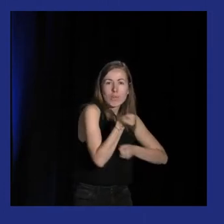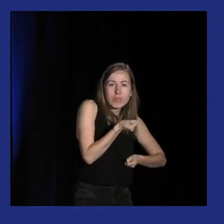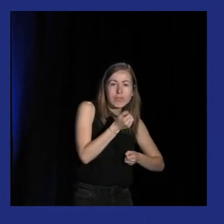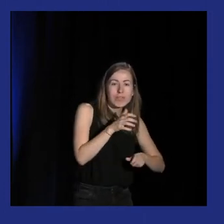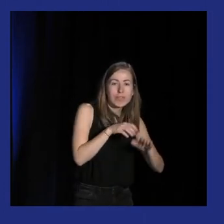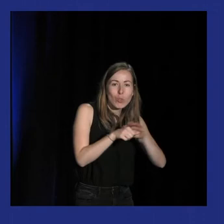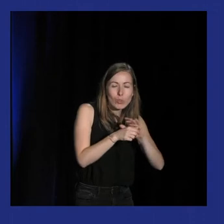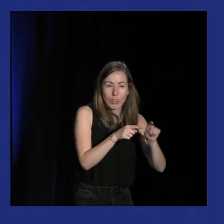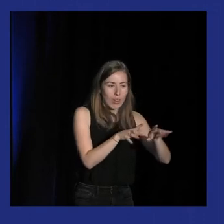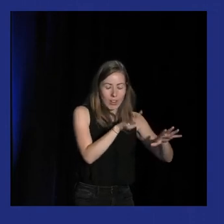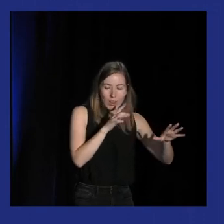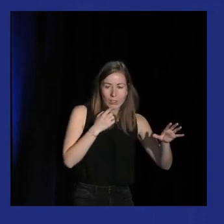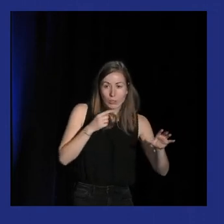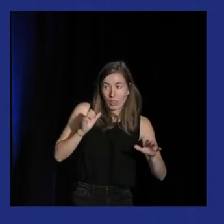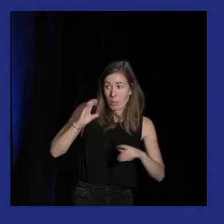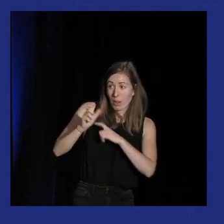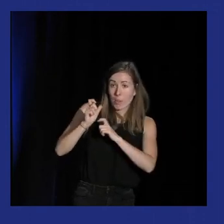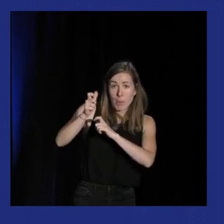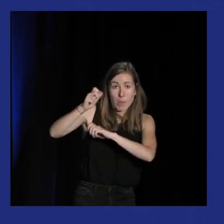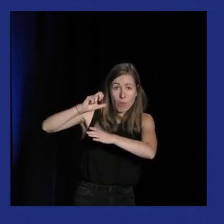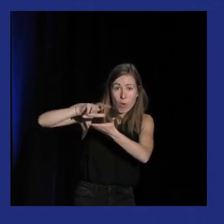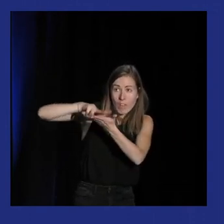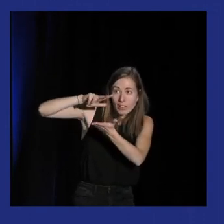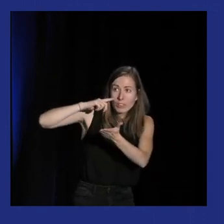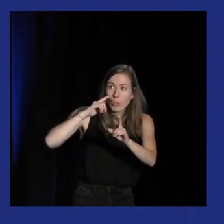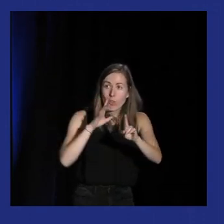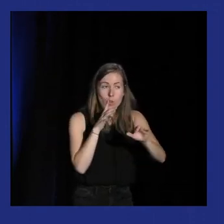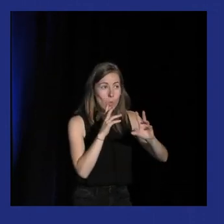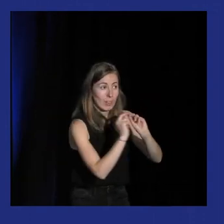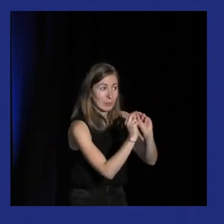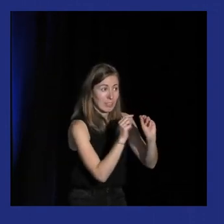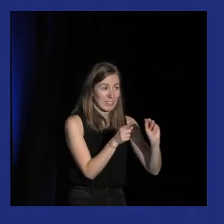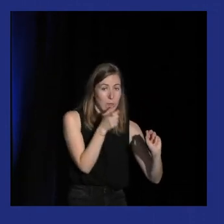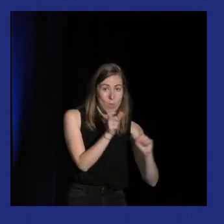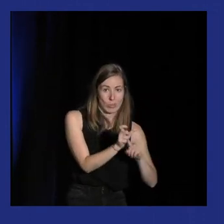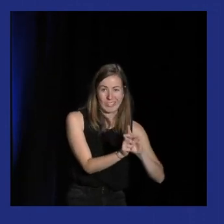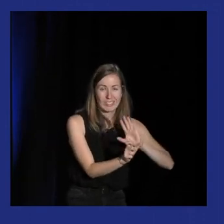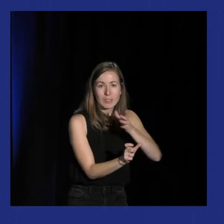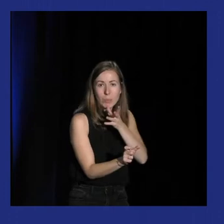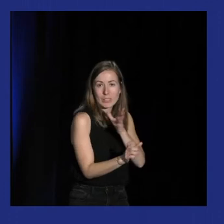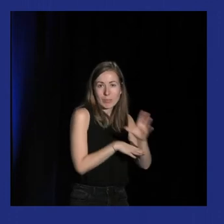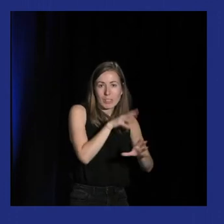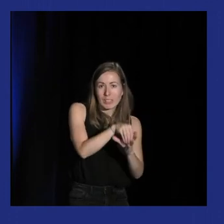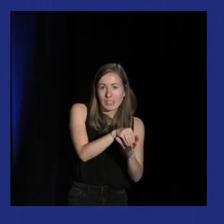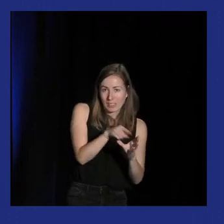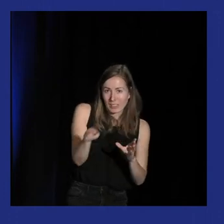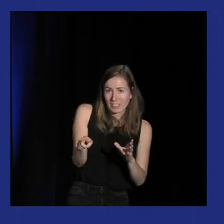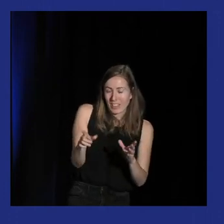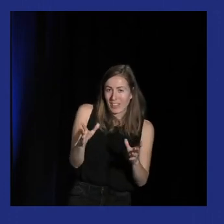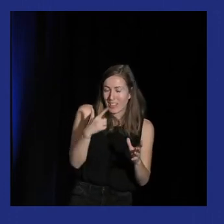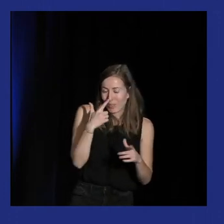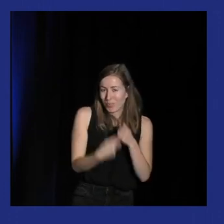qui valide tout donc il fallait trouver les bons mots pour expliquer à gospace que ce mot-là non enfin ça pouvait pas rentrer dans ce